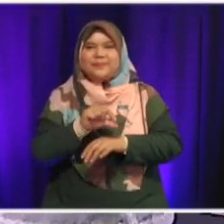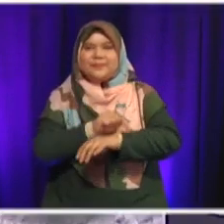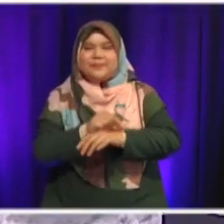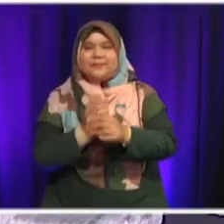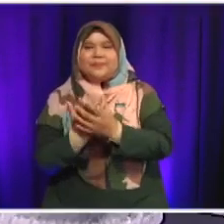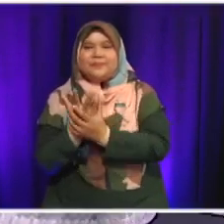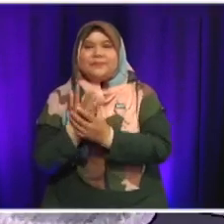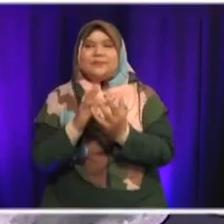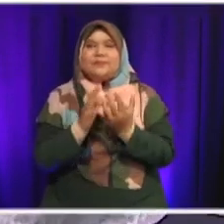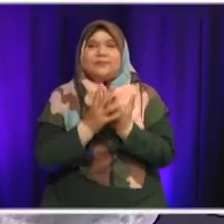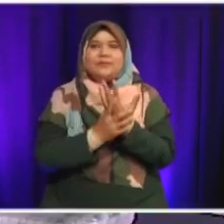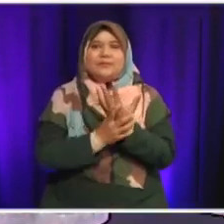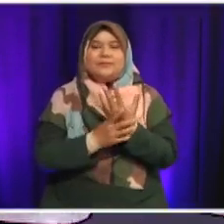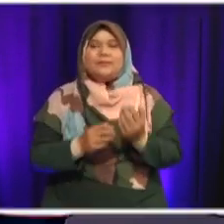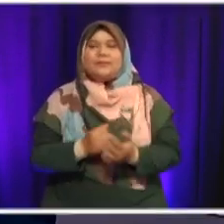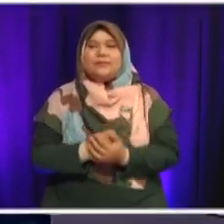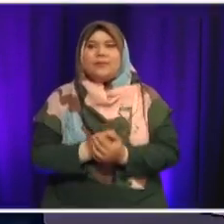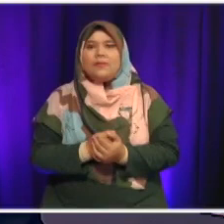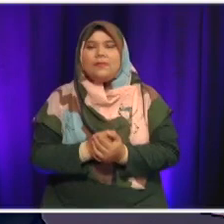ada pembersihan nih